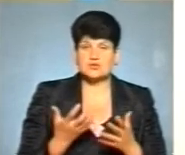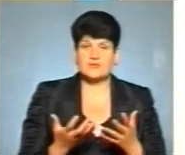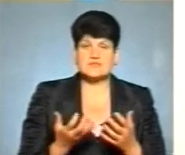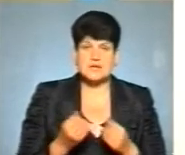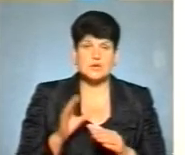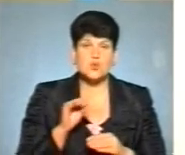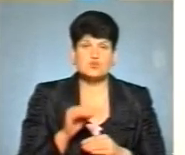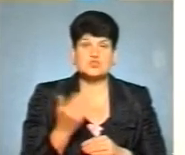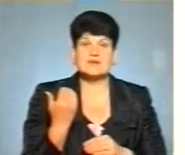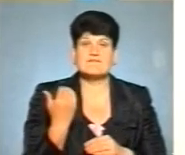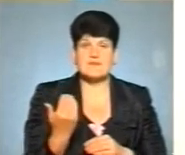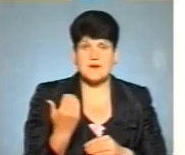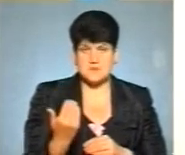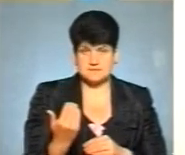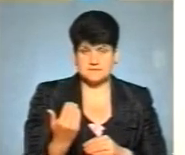вами про